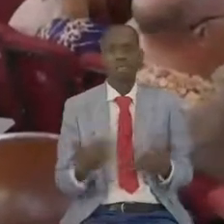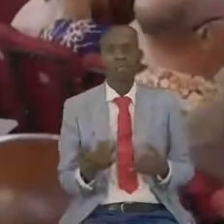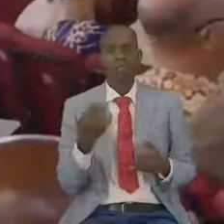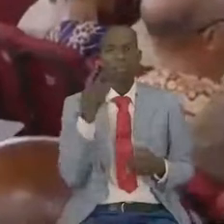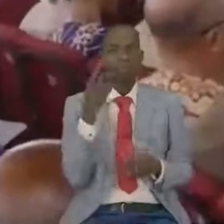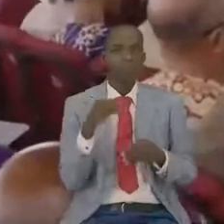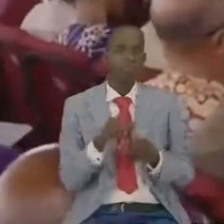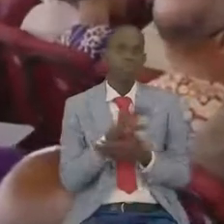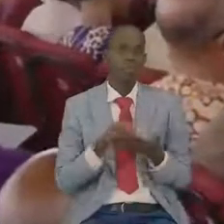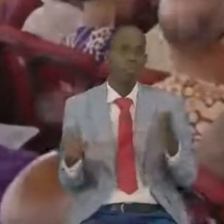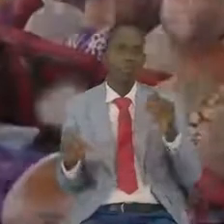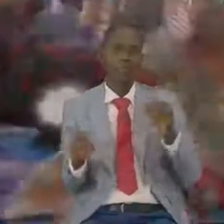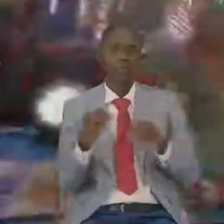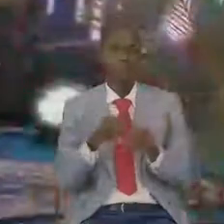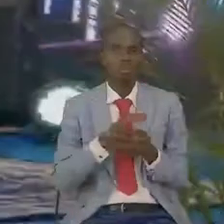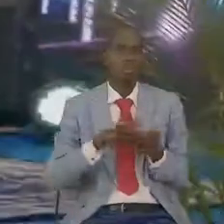Verset